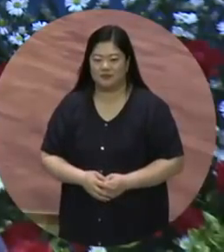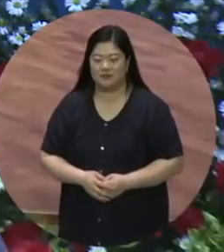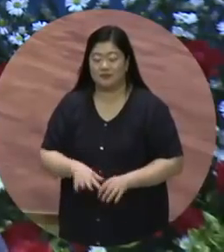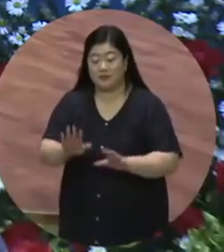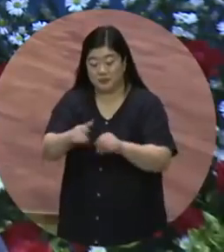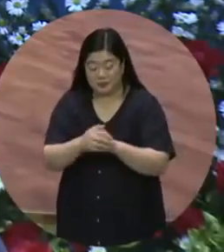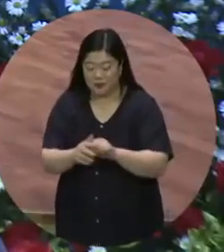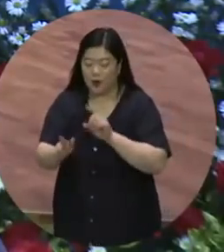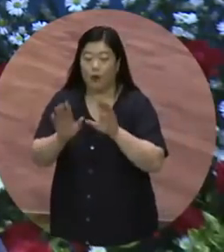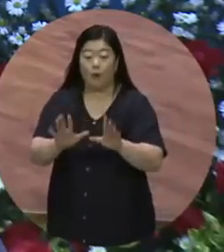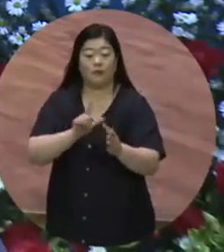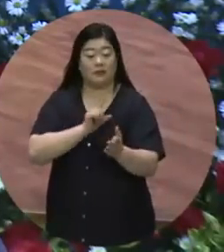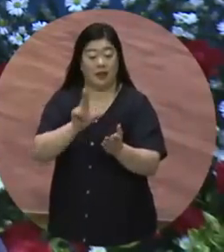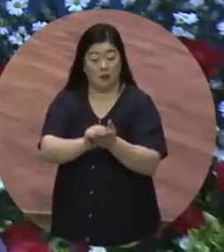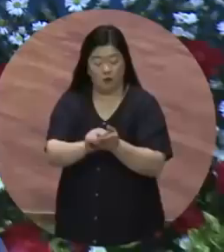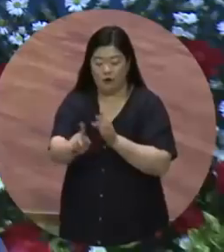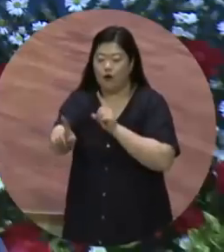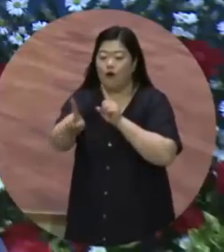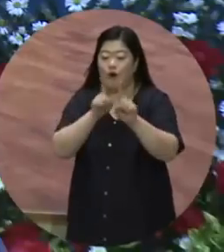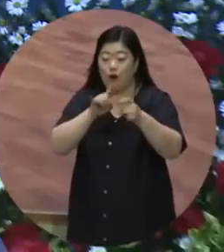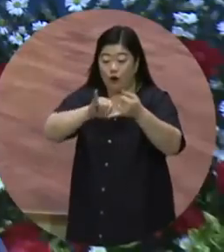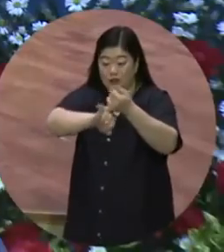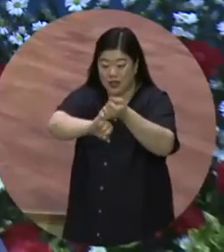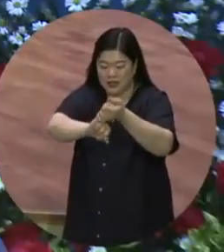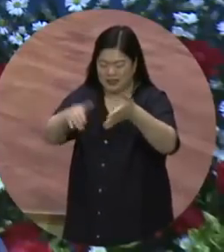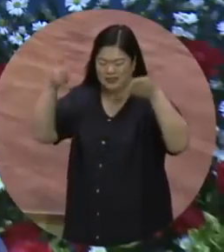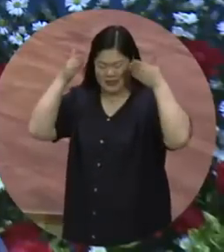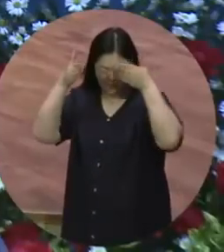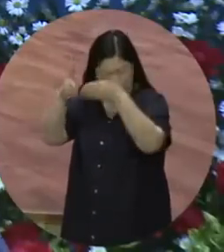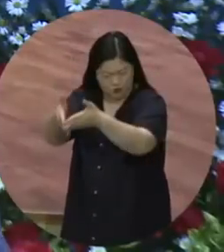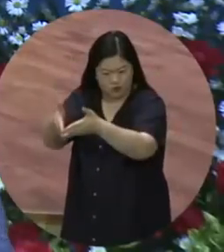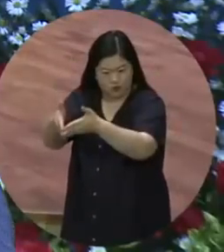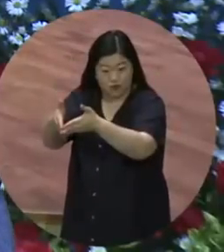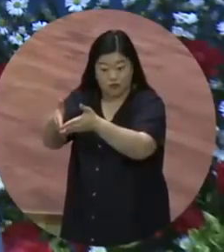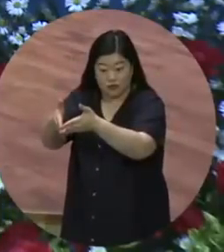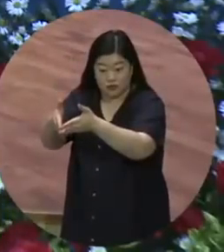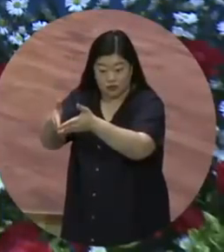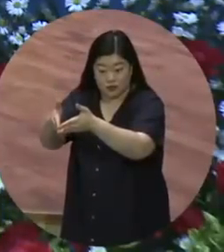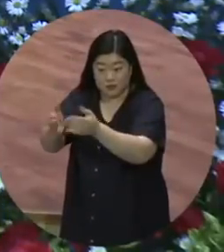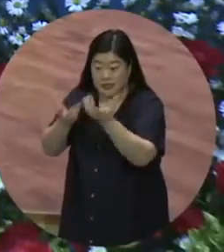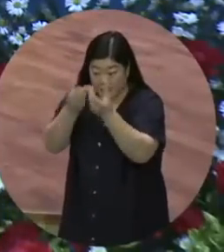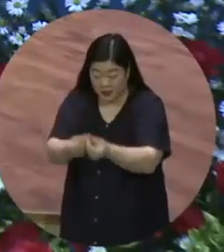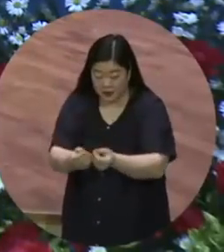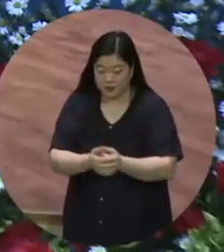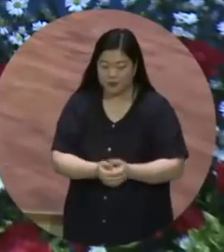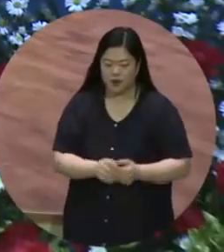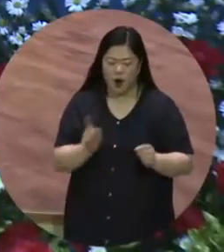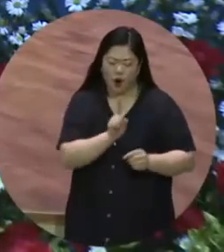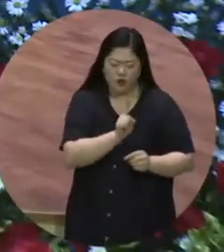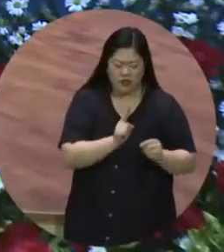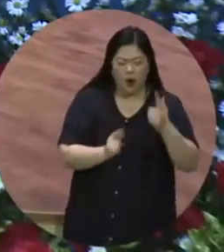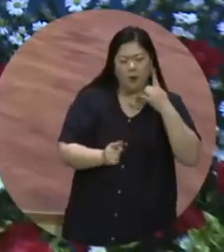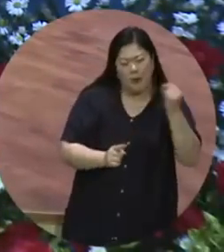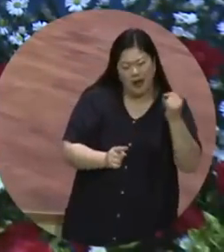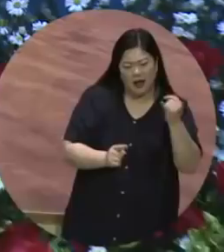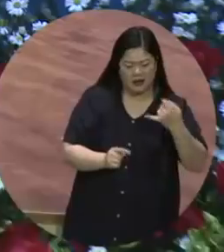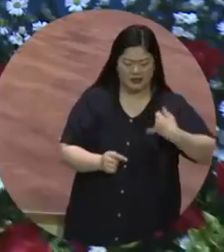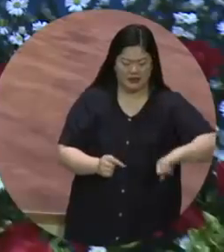언약의 집내 삶, 자녀가 교육에 대해 관심이 많은 한 성도가 목사님 찾아와서 상담을